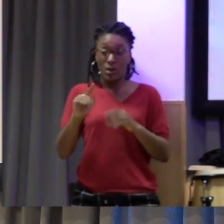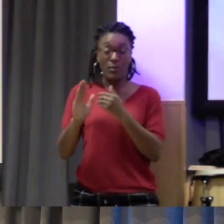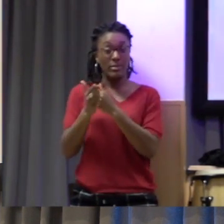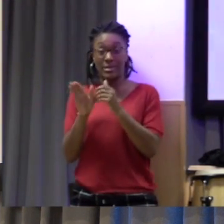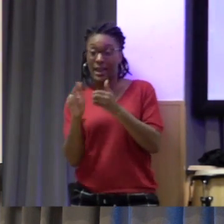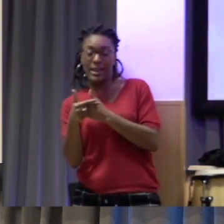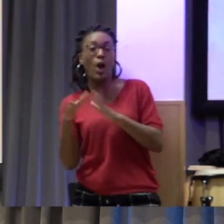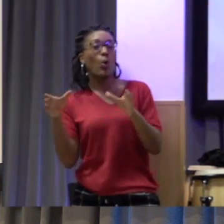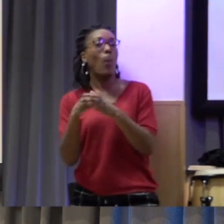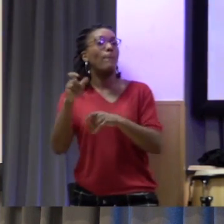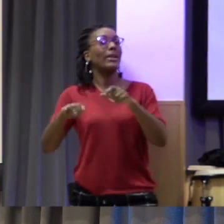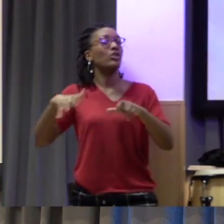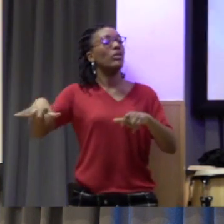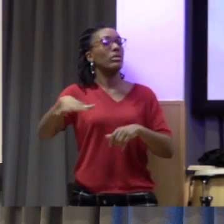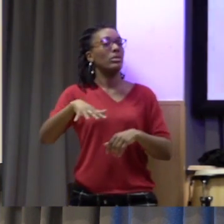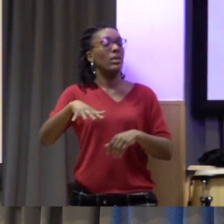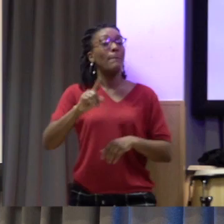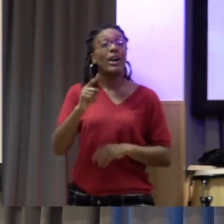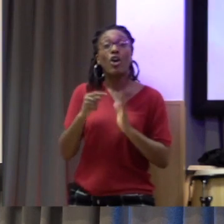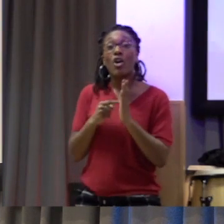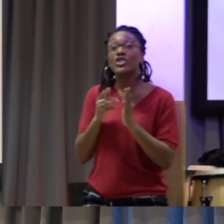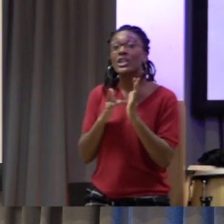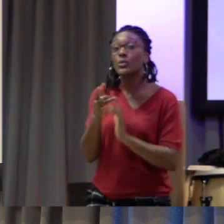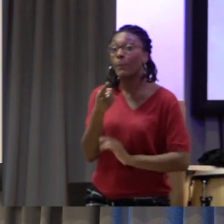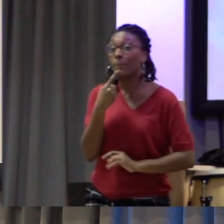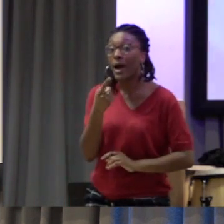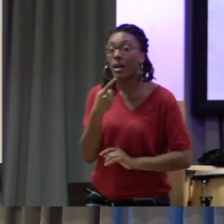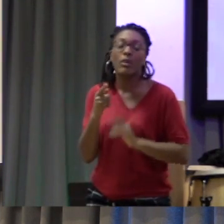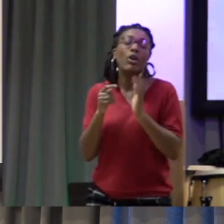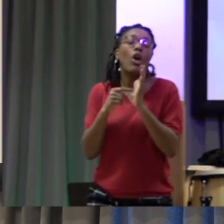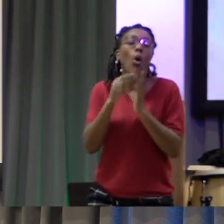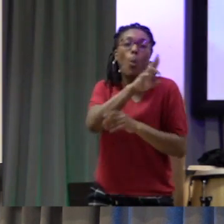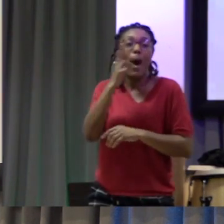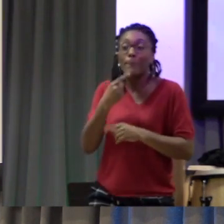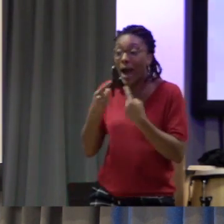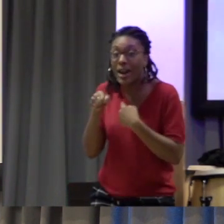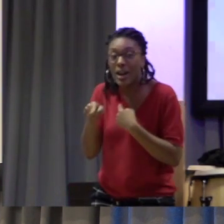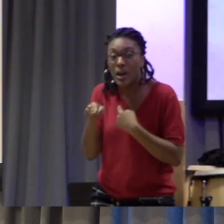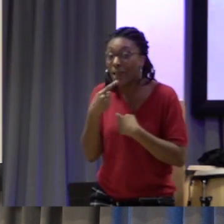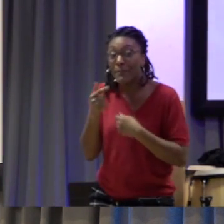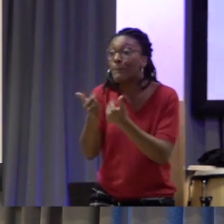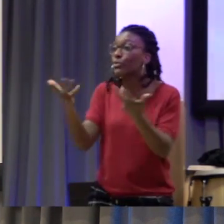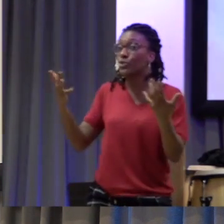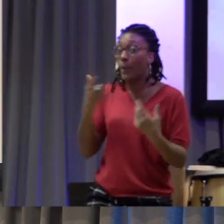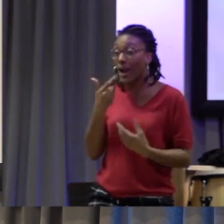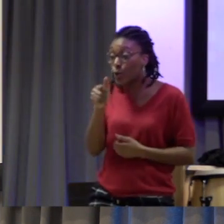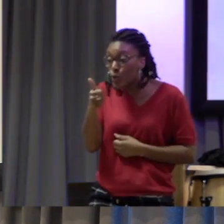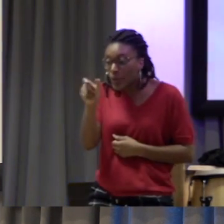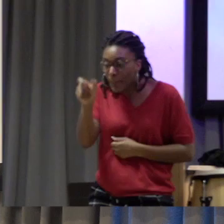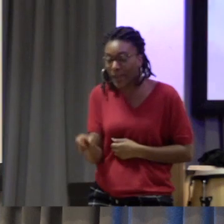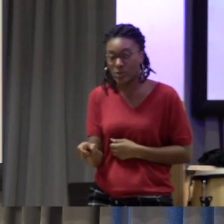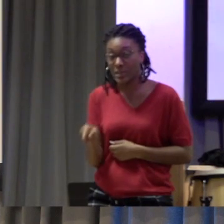lui, il ne s'adresse pas à un groupe de personnes. Il s'adresse à une seule